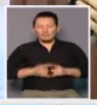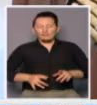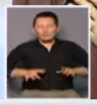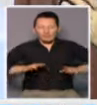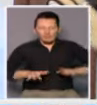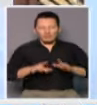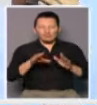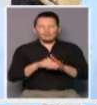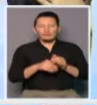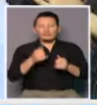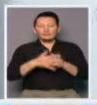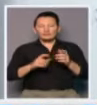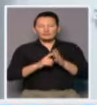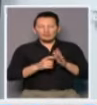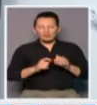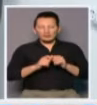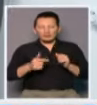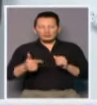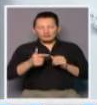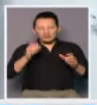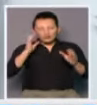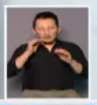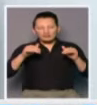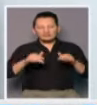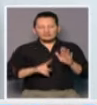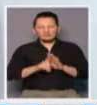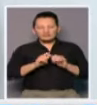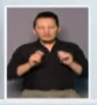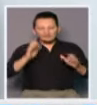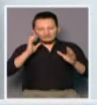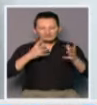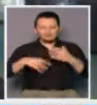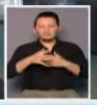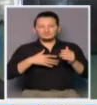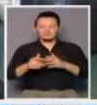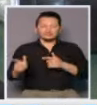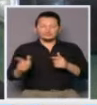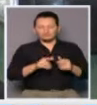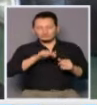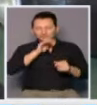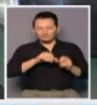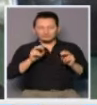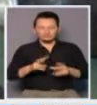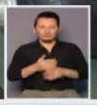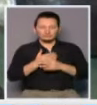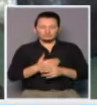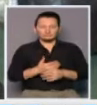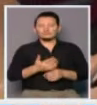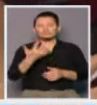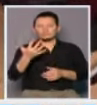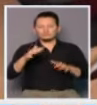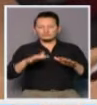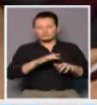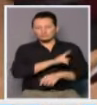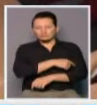открыт и симуляционный класс при Атырауском медицинском колледже. Там студенты отрабатывают практические навыки оказания помощи на 5 станциях.